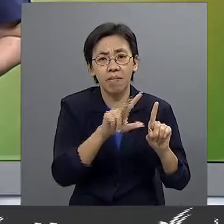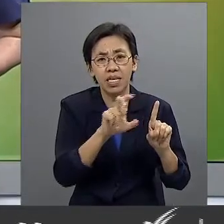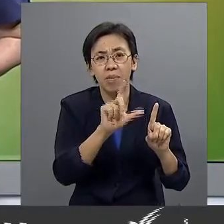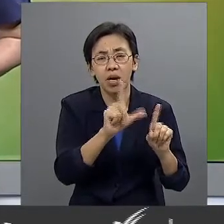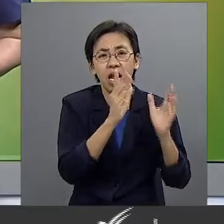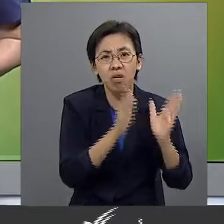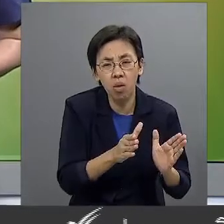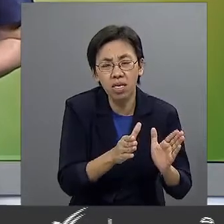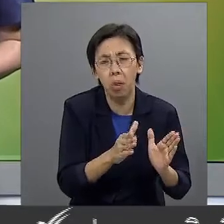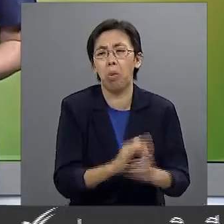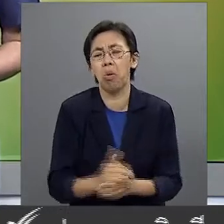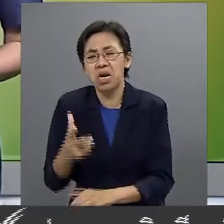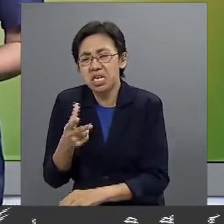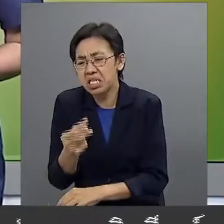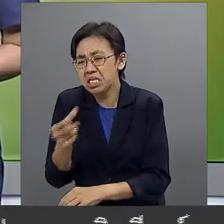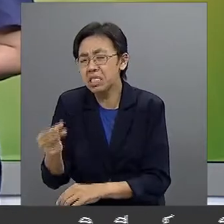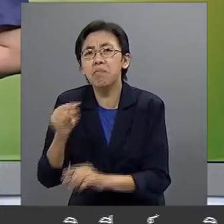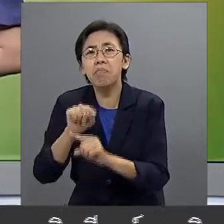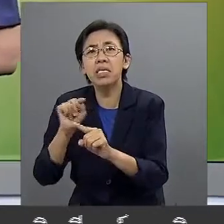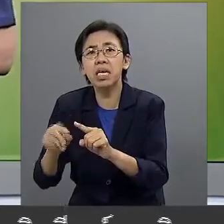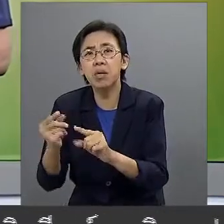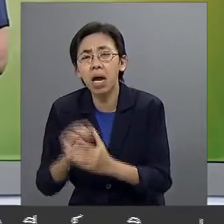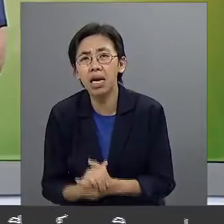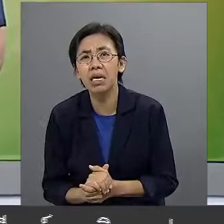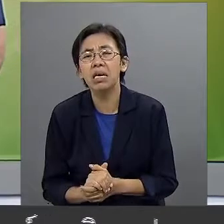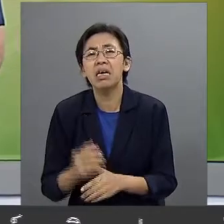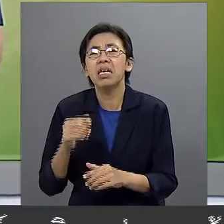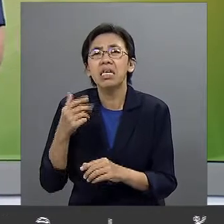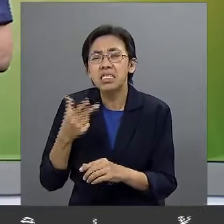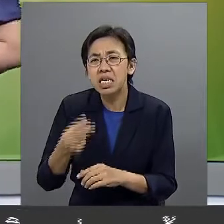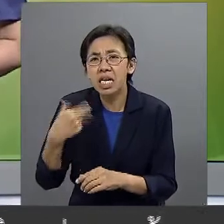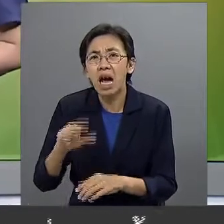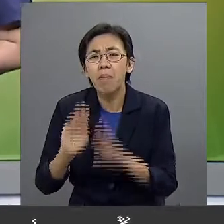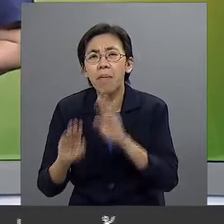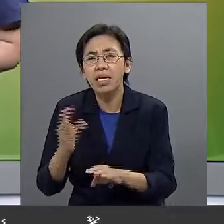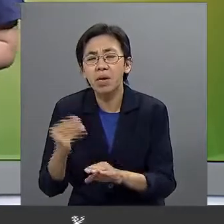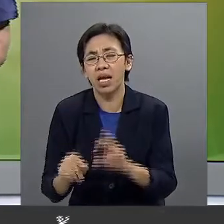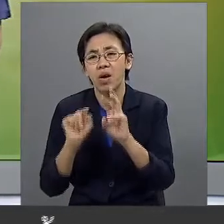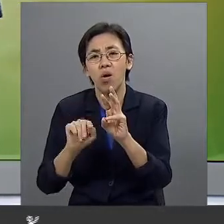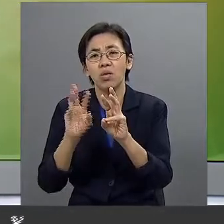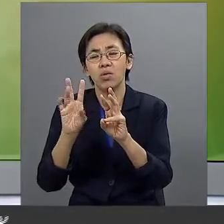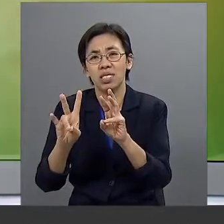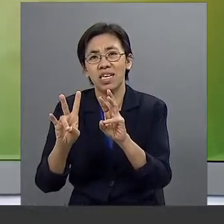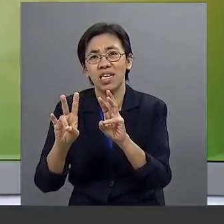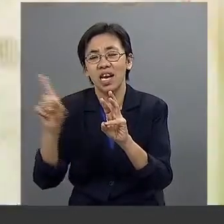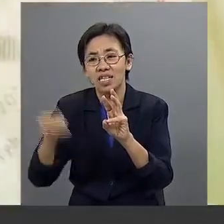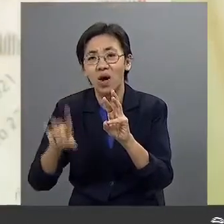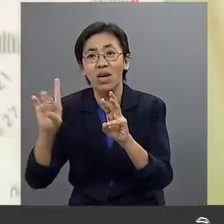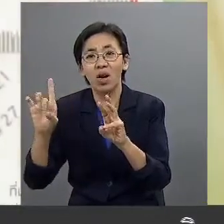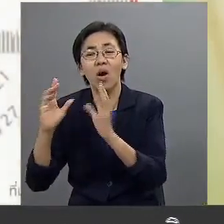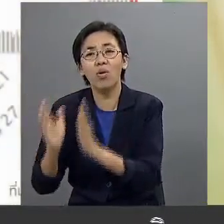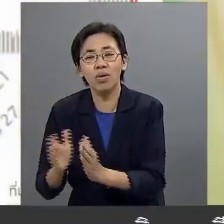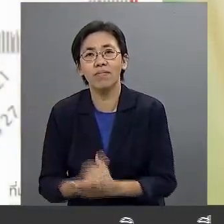นั่นเท่ากับว่าอินเดียเพิ่งจะฉีดวัคซีนให้กับประชากรได้เพียง 67ต่อประชากร 100คนเท่านั้นค่ะ